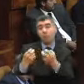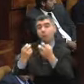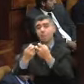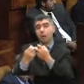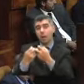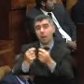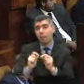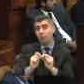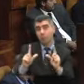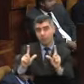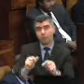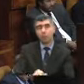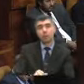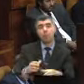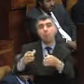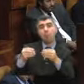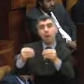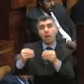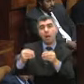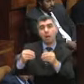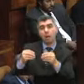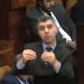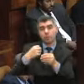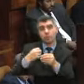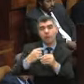كاين في الناحيه ديال مراكش في اكافي،